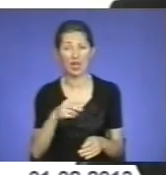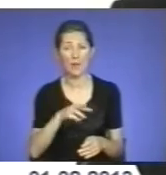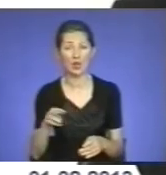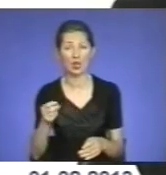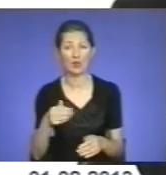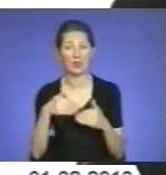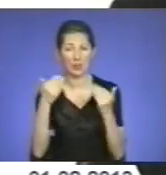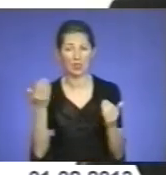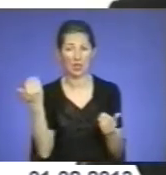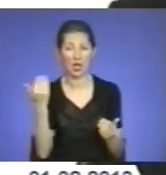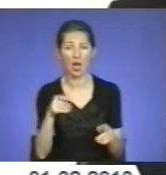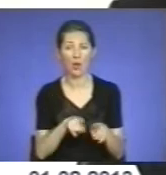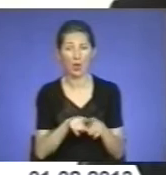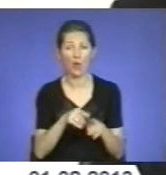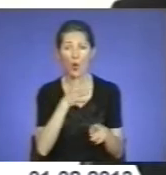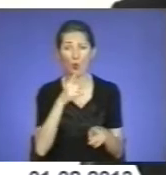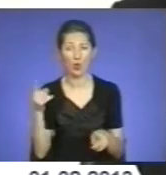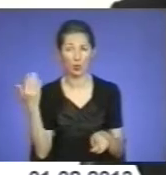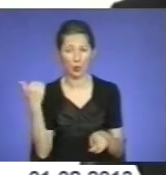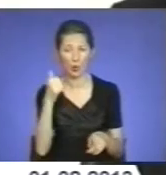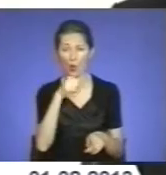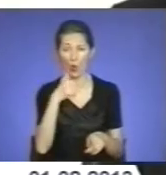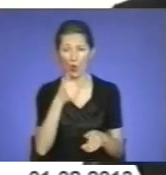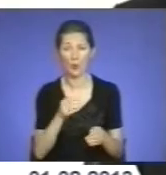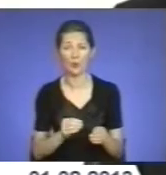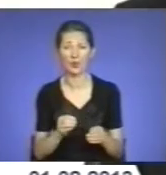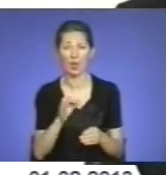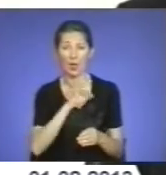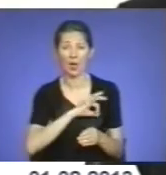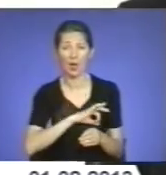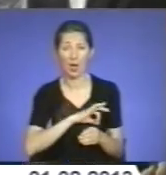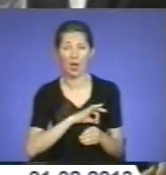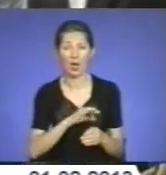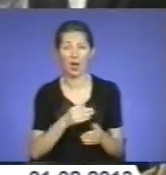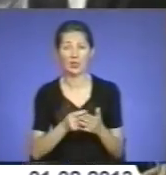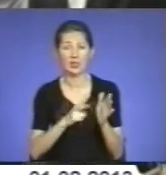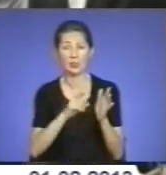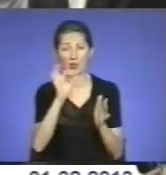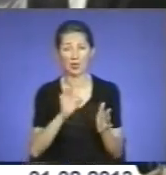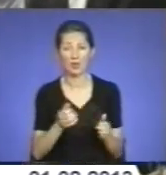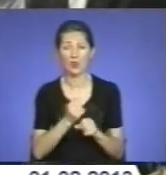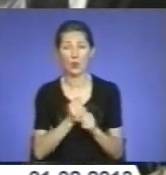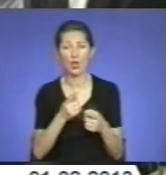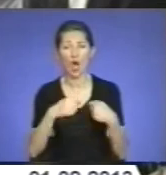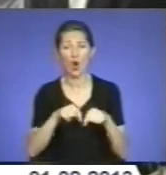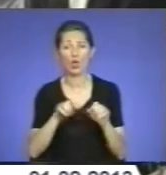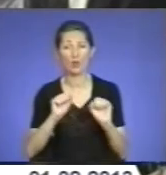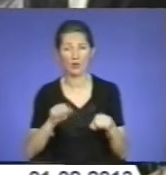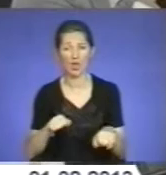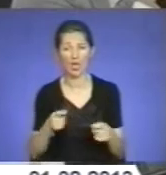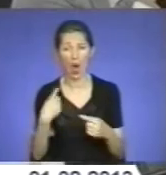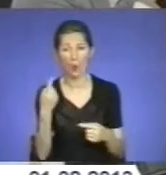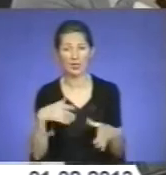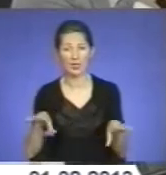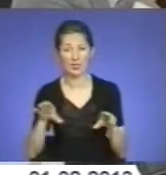в відповідному періоді минулого року, приріст склав майже 7%. Робота органів влади області спільно із